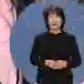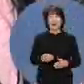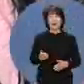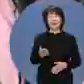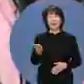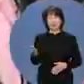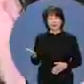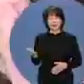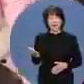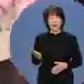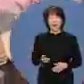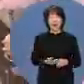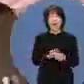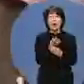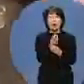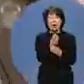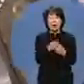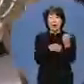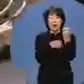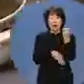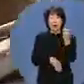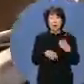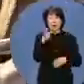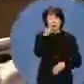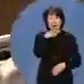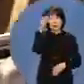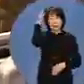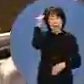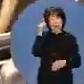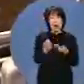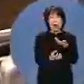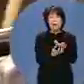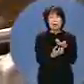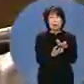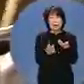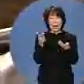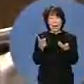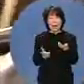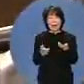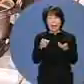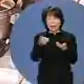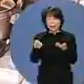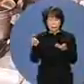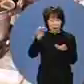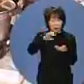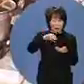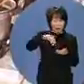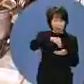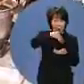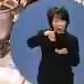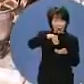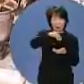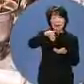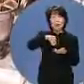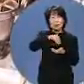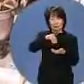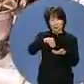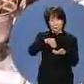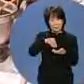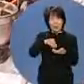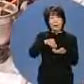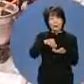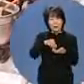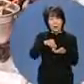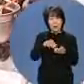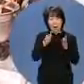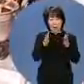続いてキャンドルの元になる廃油を温め、凝固剤を入れてよく混ぜます。そして